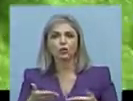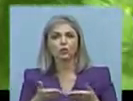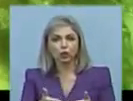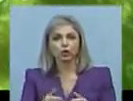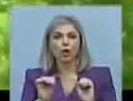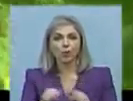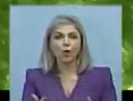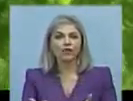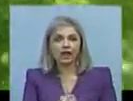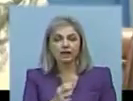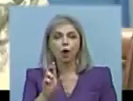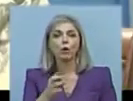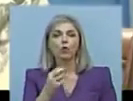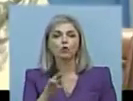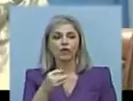бронзові цвяхи.